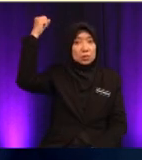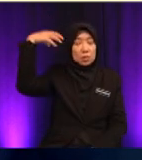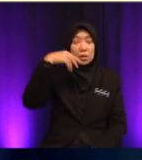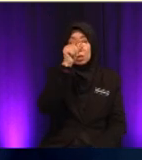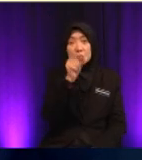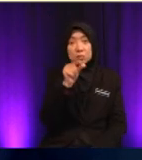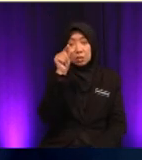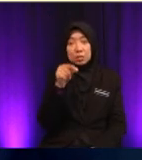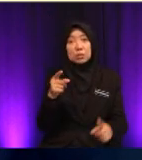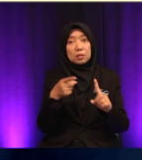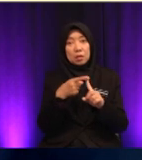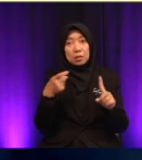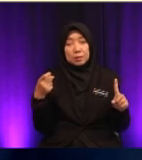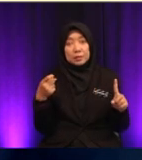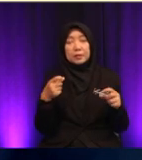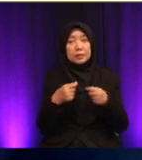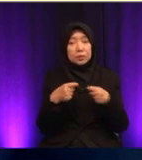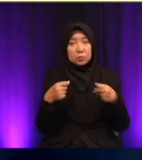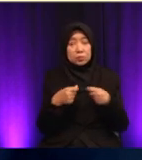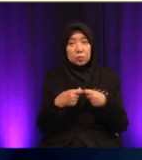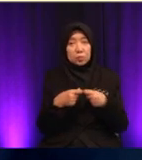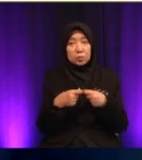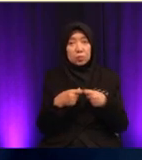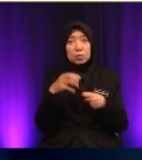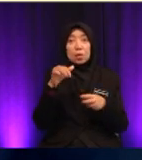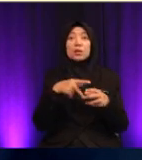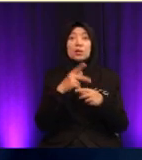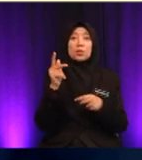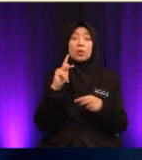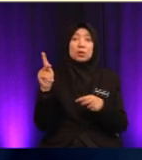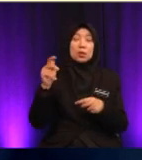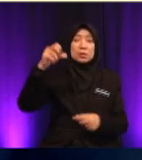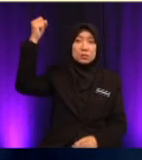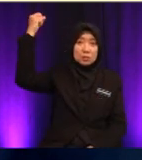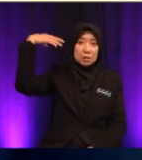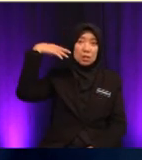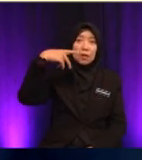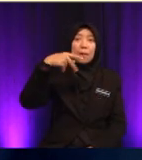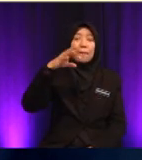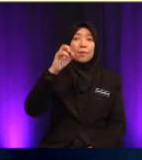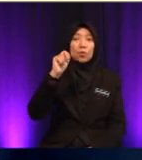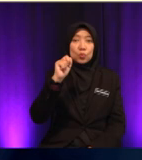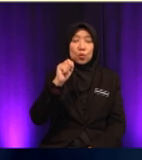datang daripada elektron yang mengeluarkan Sinar dan menghasilkan foton